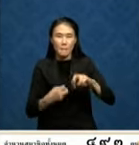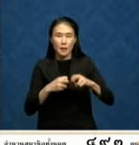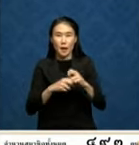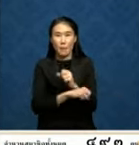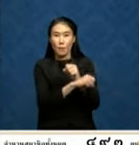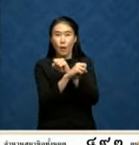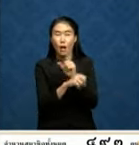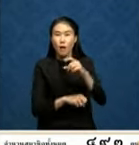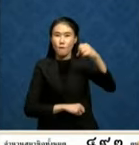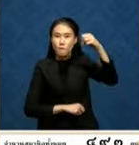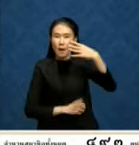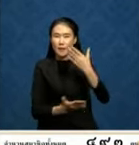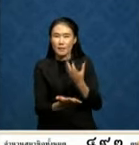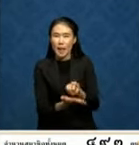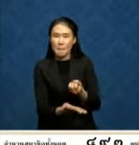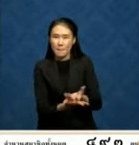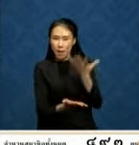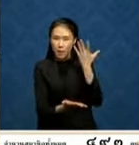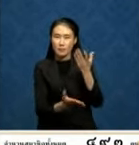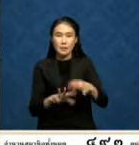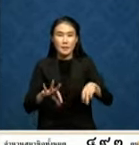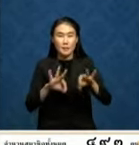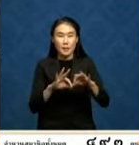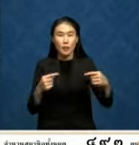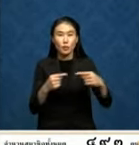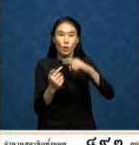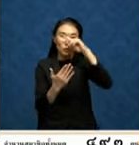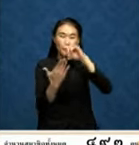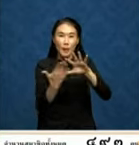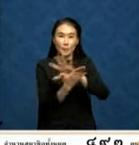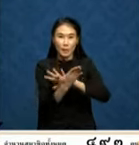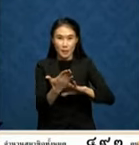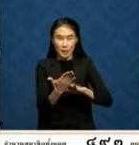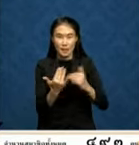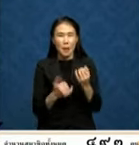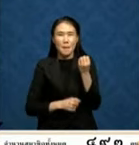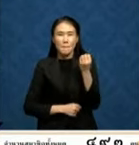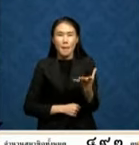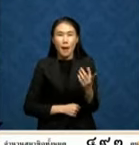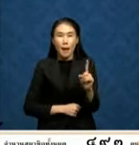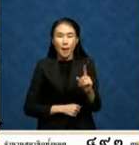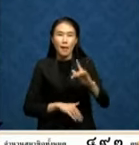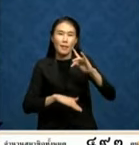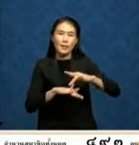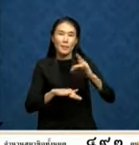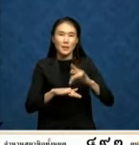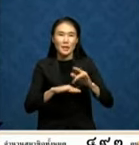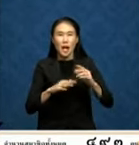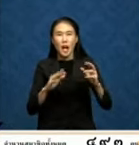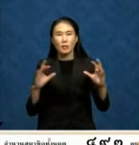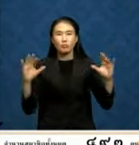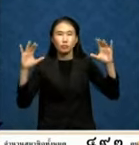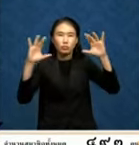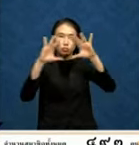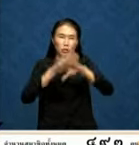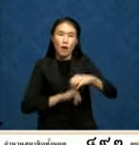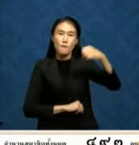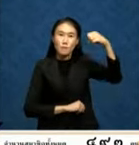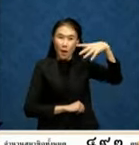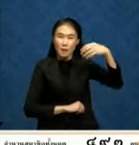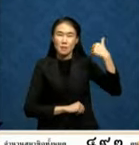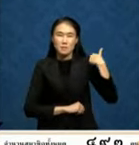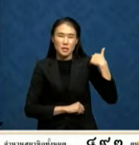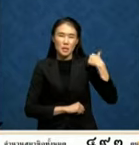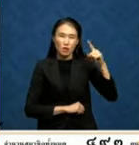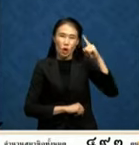ไฟฟ้าด้วยเหตุที่ประเทศไทยใช้ก๊าซธรรมชาติเป็นเชื้อเพลิงหลักในการผลิตไฟฟ้าจึงจำเป็นต้